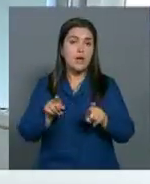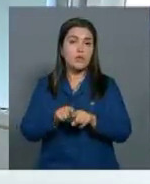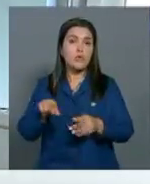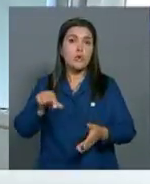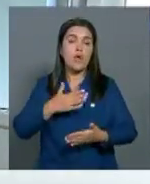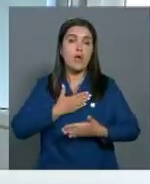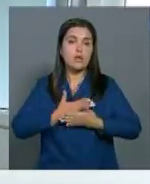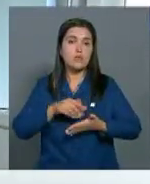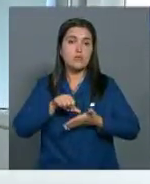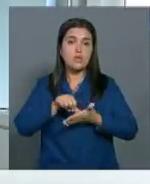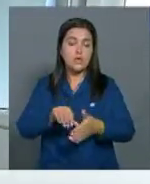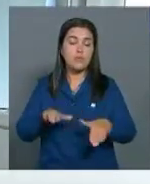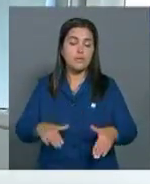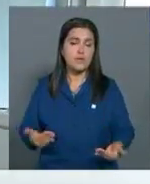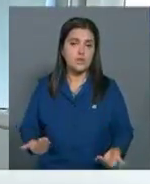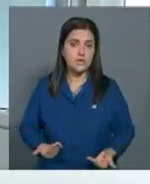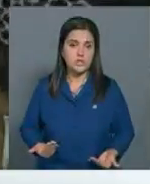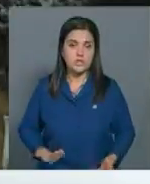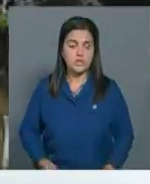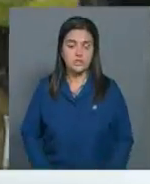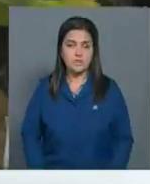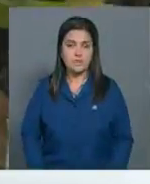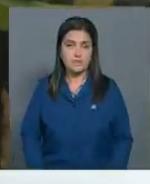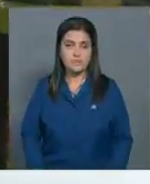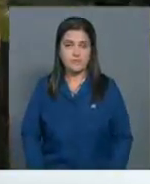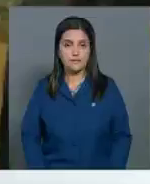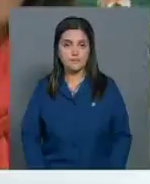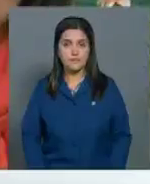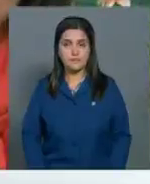благотворительных акциях активно участвуют и местные жители.